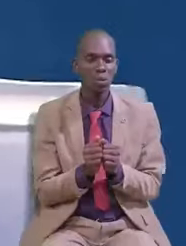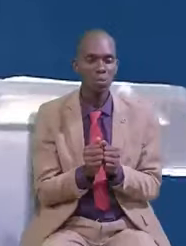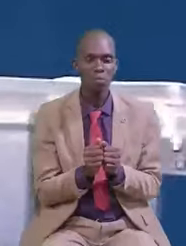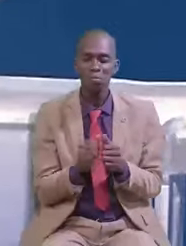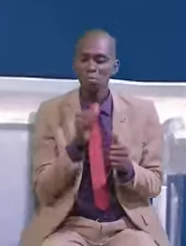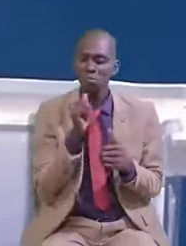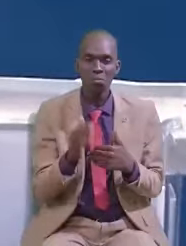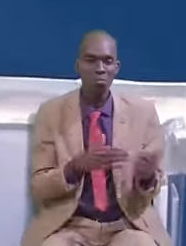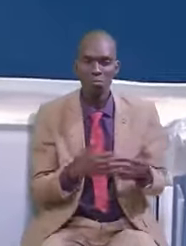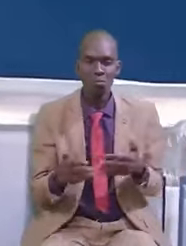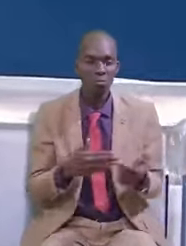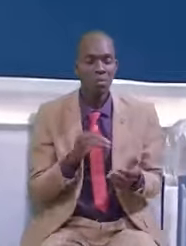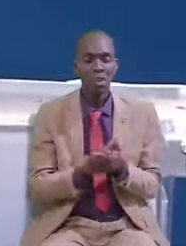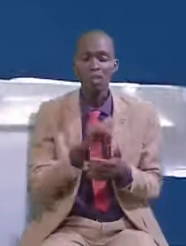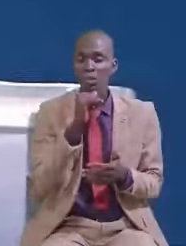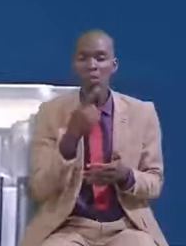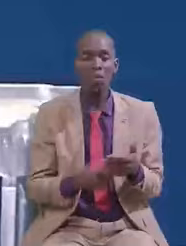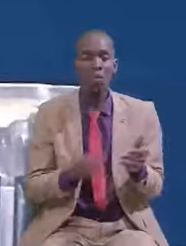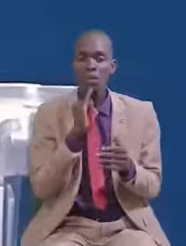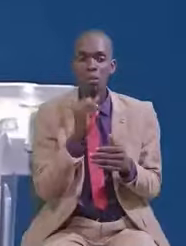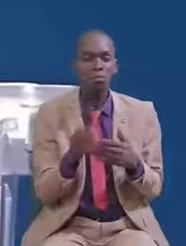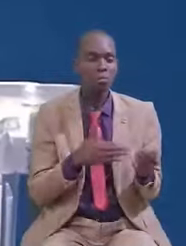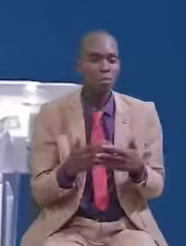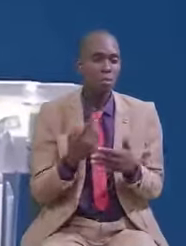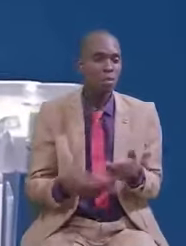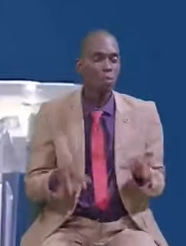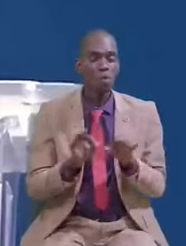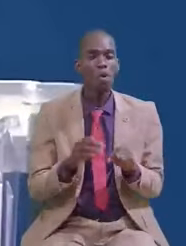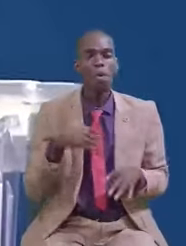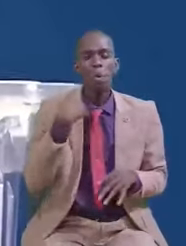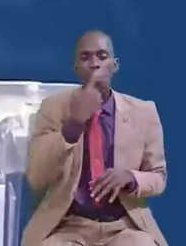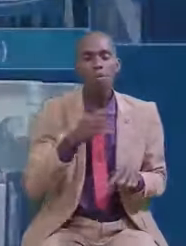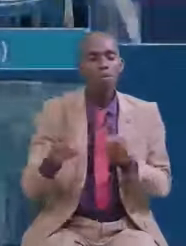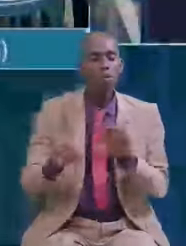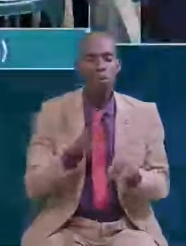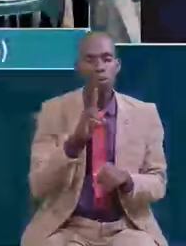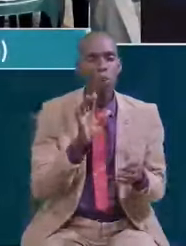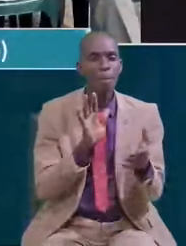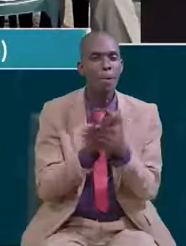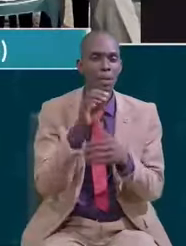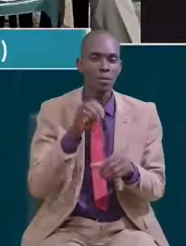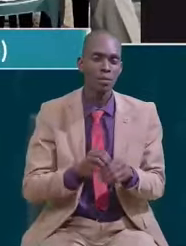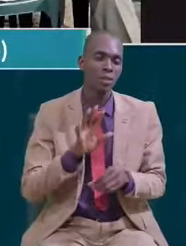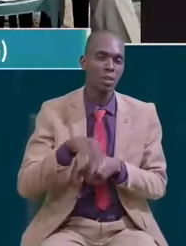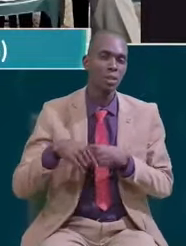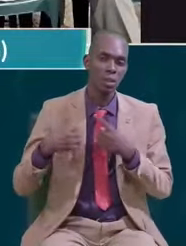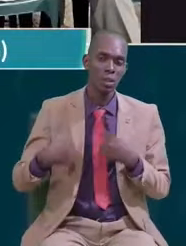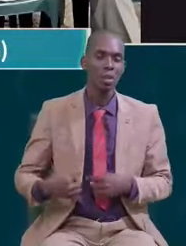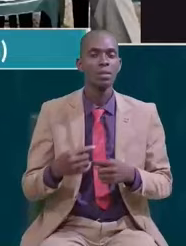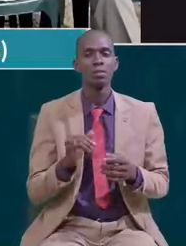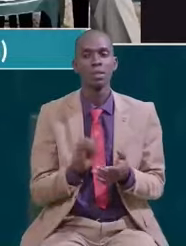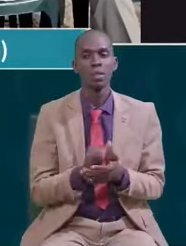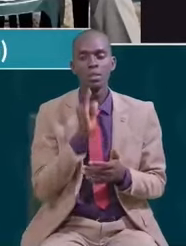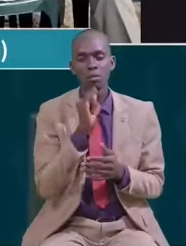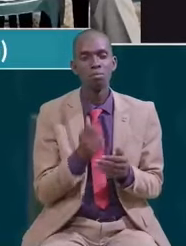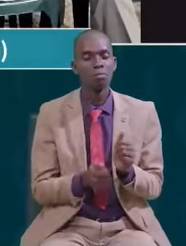qui compte. Ce qui compte, c'est celui que vous croyez dans le cœur, en qui vous croyez. Et